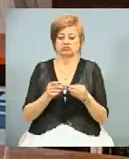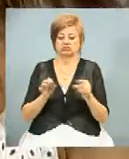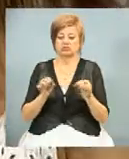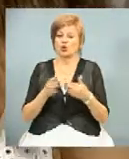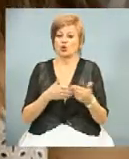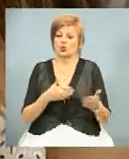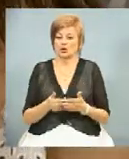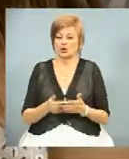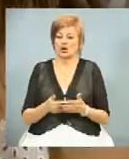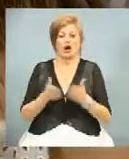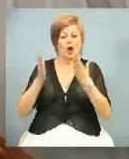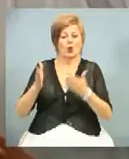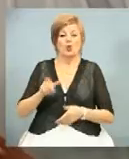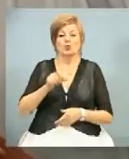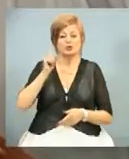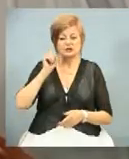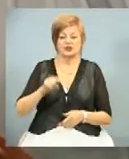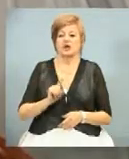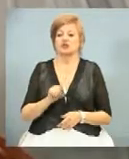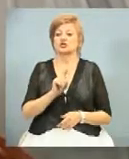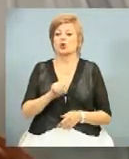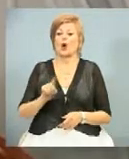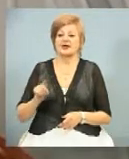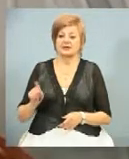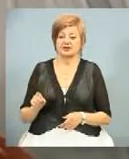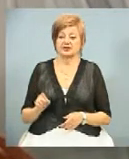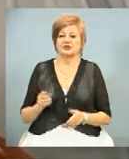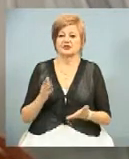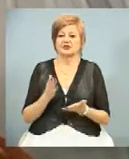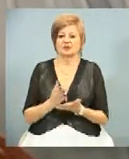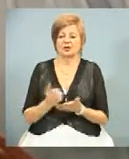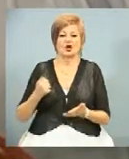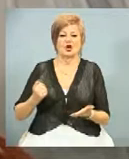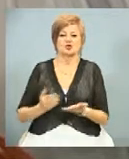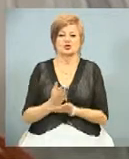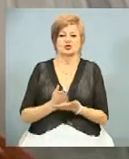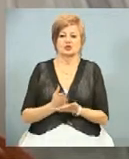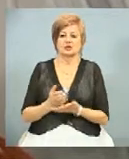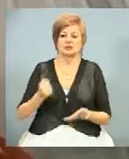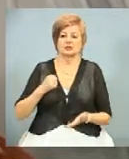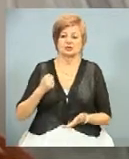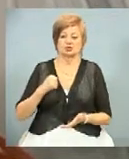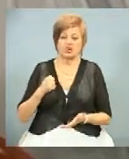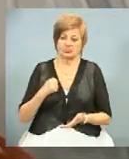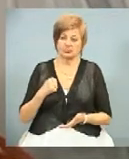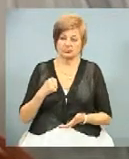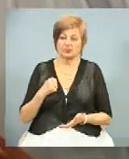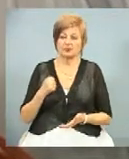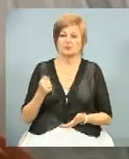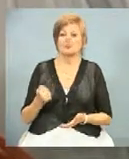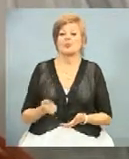тобі ще відомо про цих людей? Що вони знаходяться на службі, воєнній службі, що